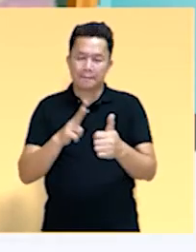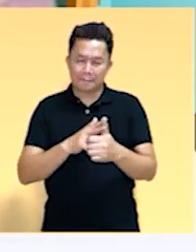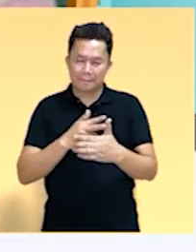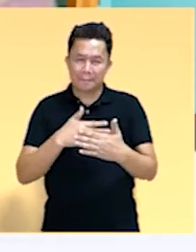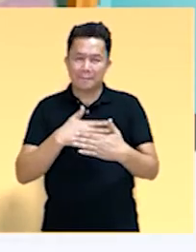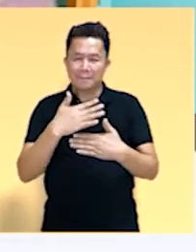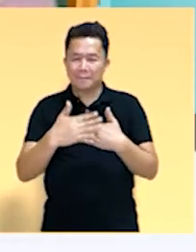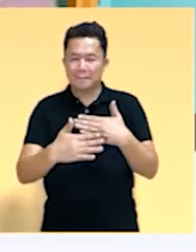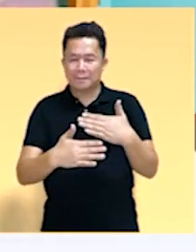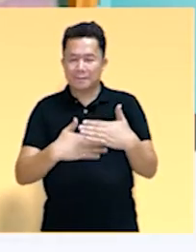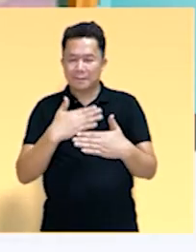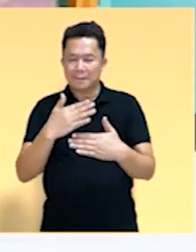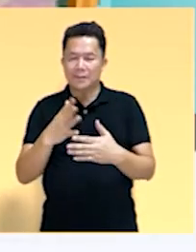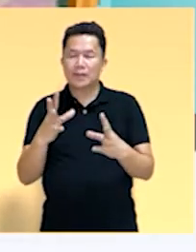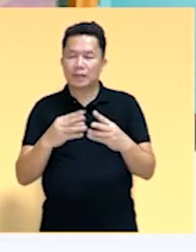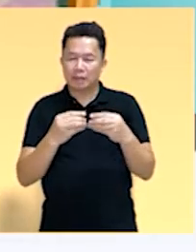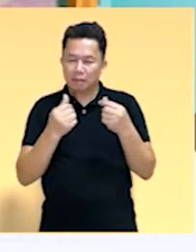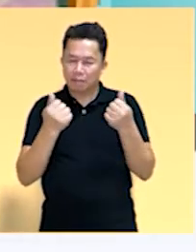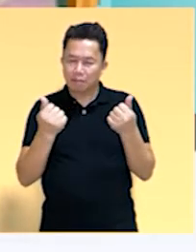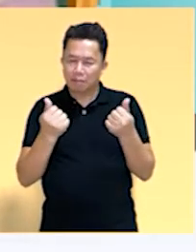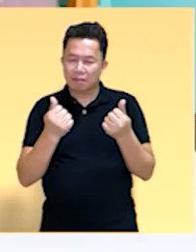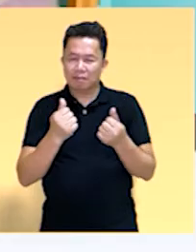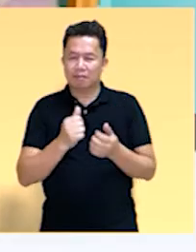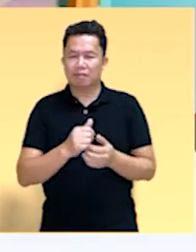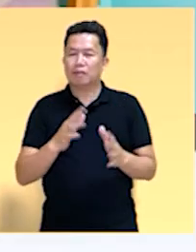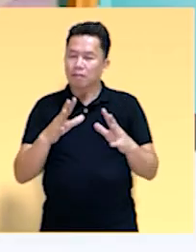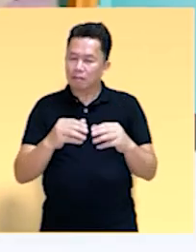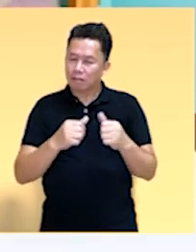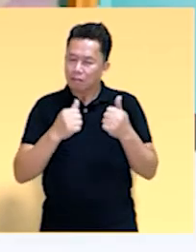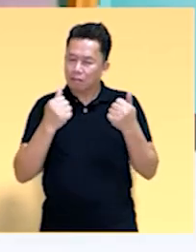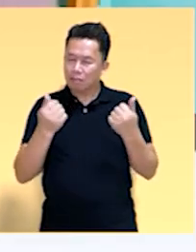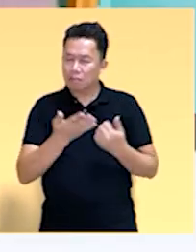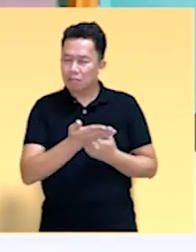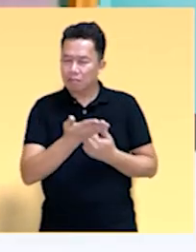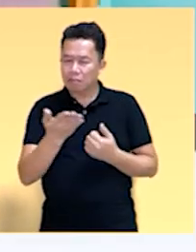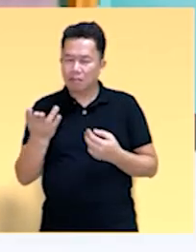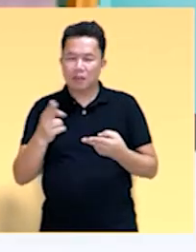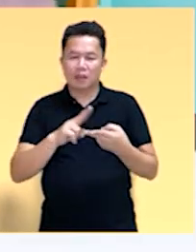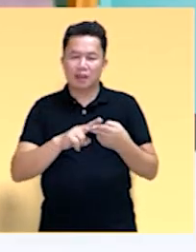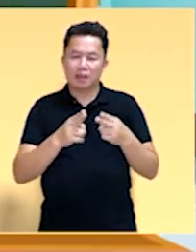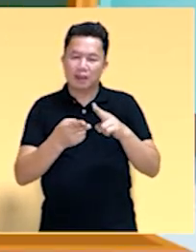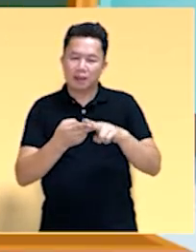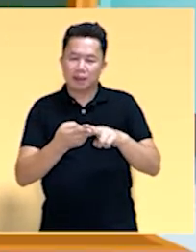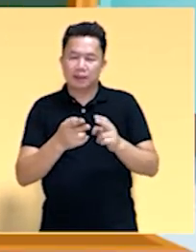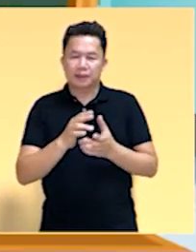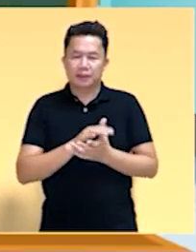Ikatlong hakbang, solve. I-solve mo na ang mga numbers.